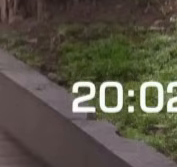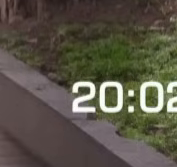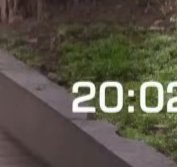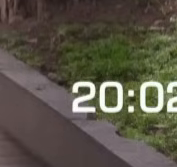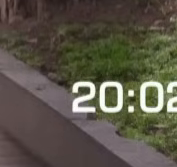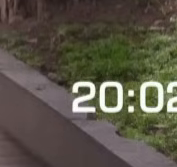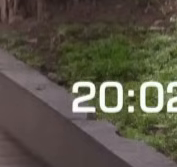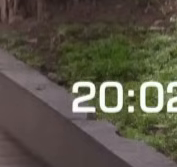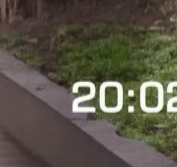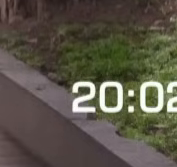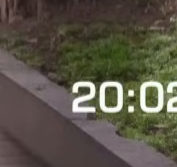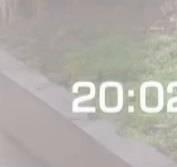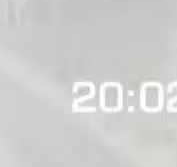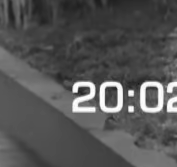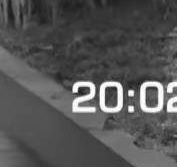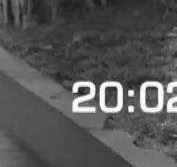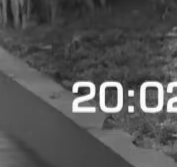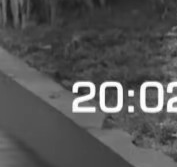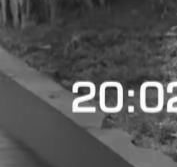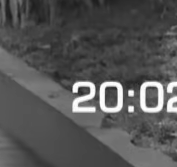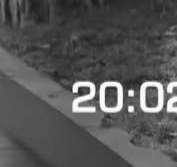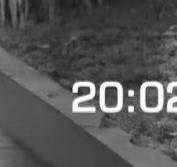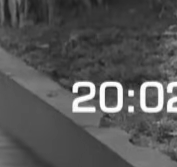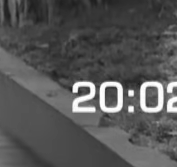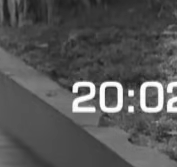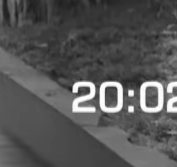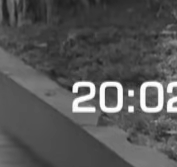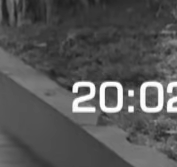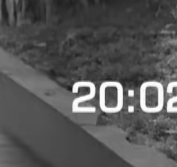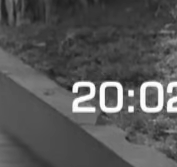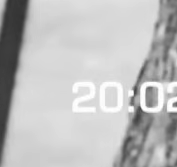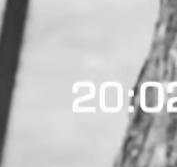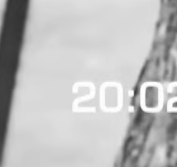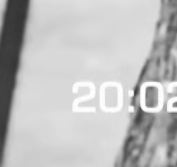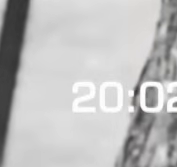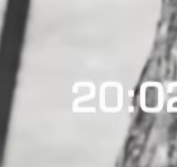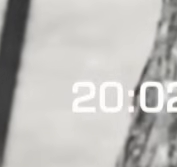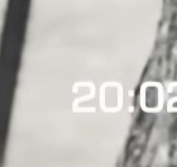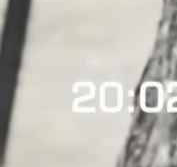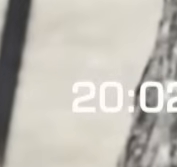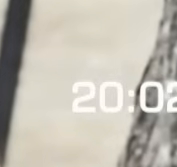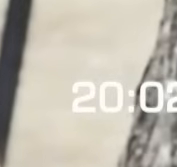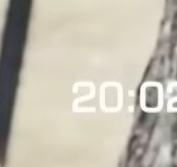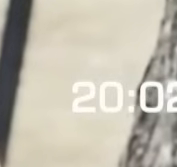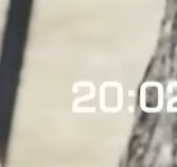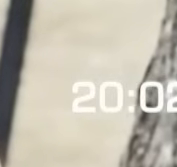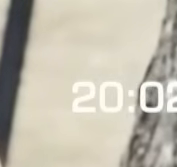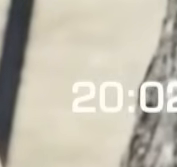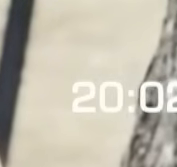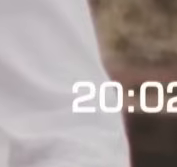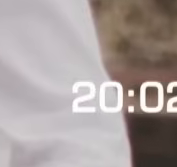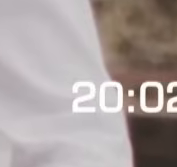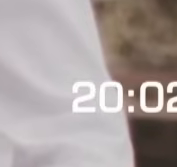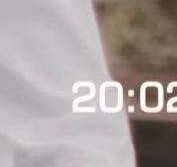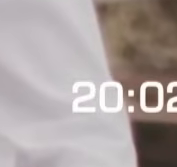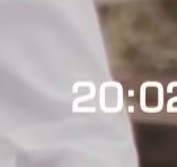მიშოს განსაკუთრებულად გამოემშვიდობა, ყველაზე თბილი და ყველაზე მძიმე წერილით. წერილი, რომელიც მიშოზე ალბათ